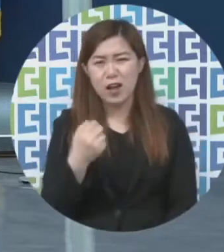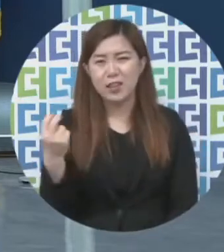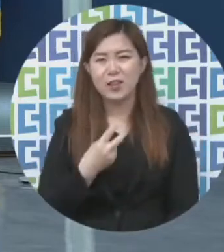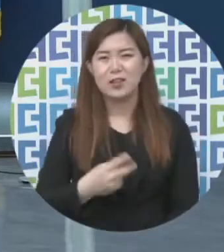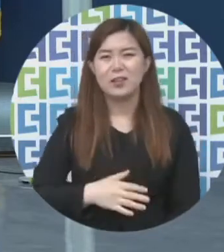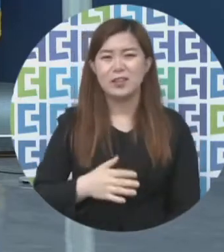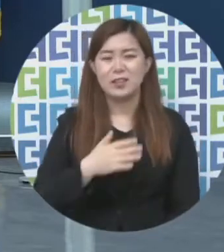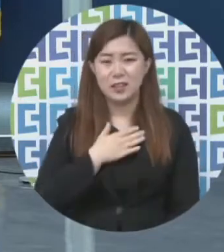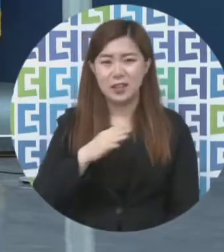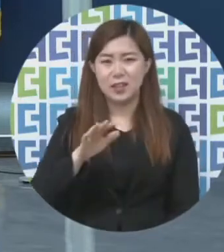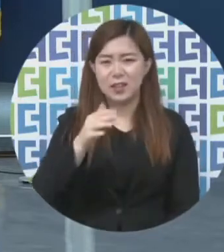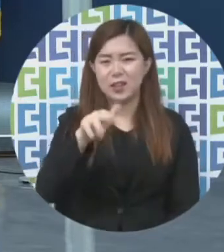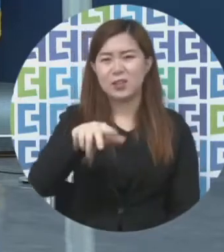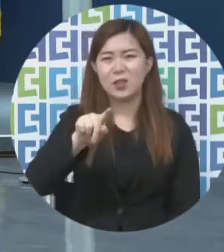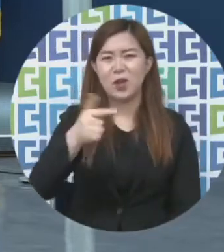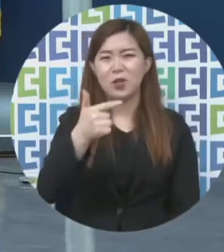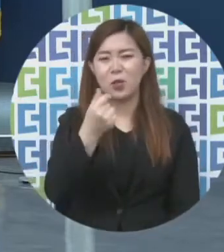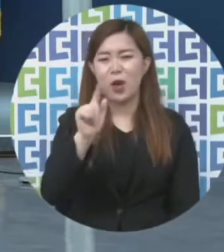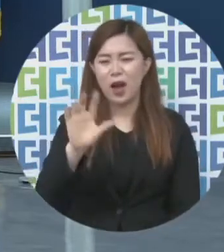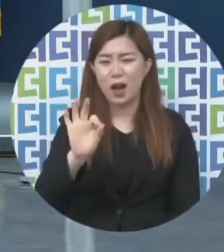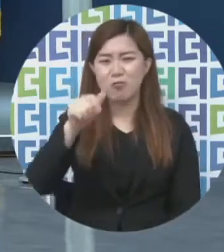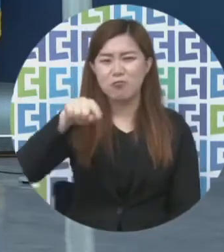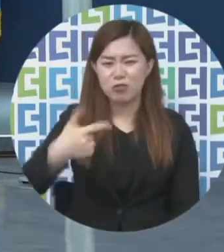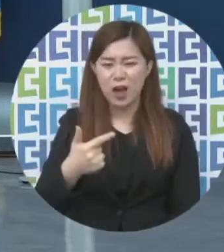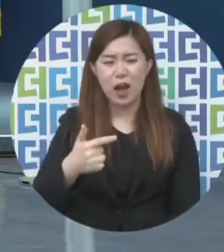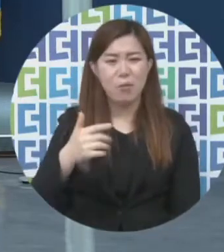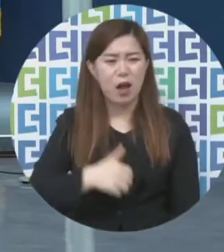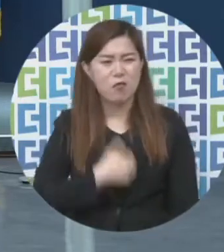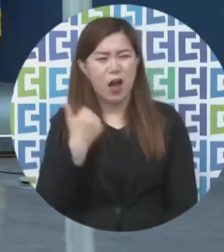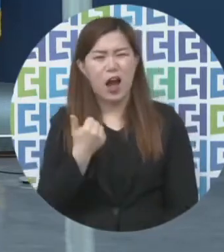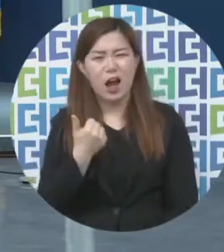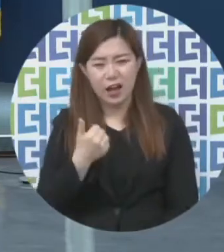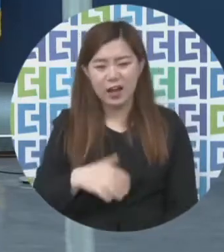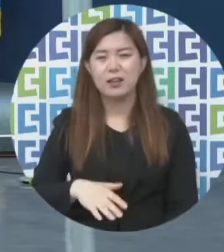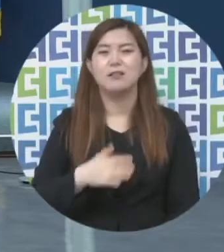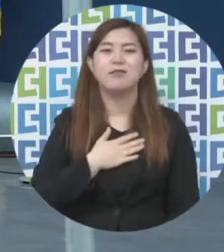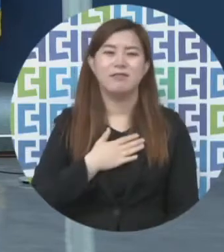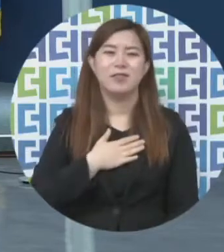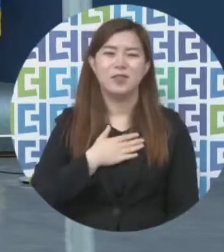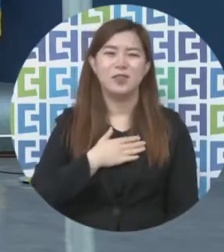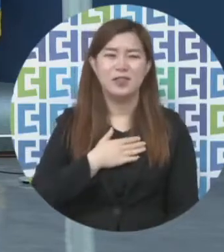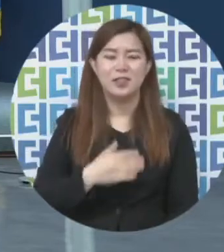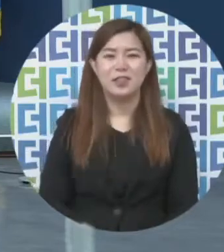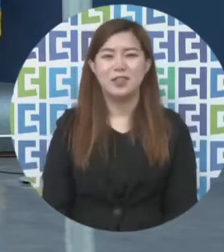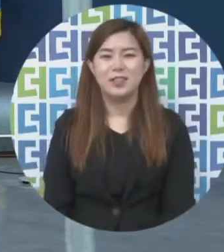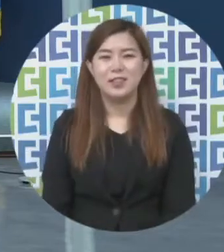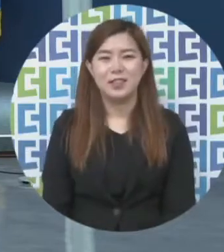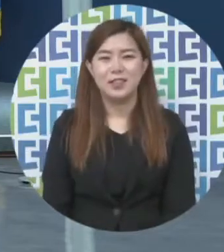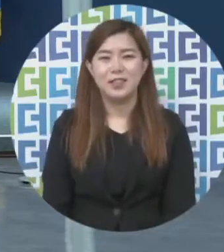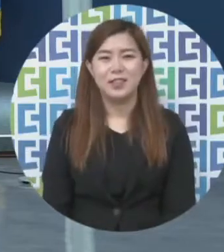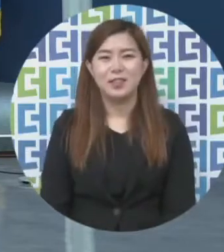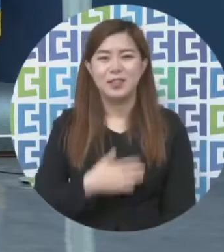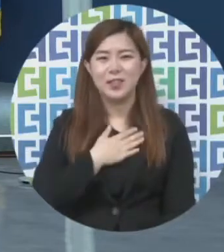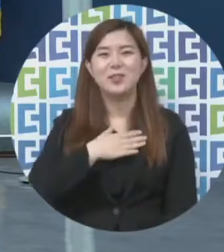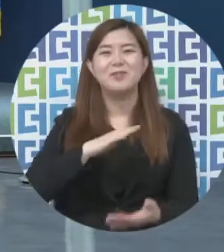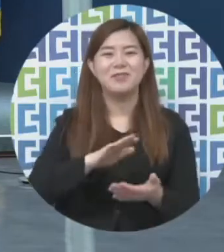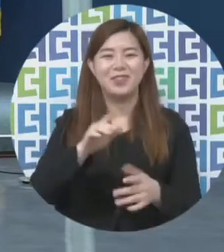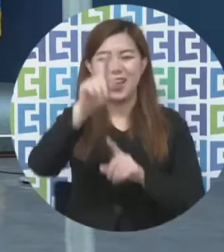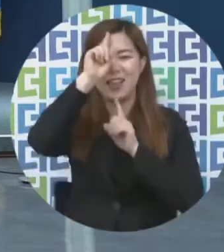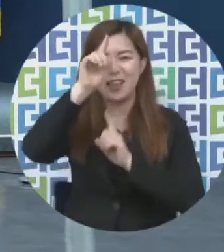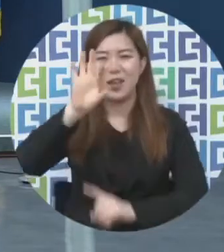욱, 코로나의 욱, 욱, 욱, 이원 욱입니다.